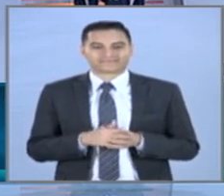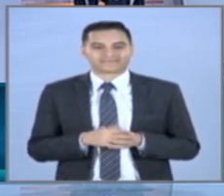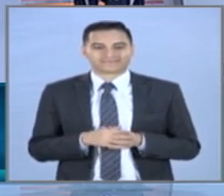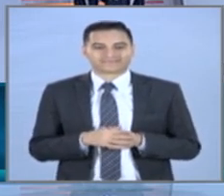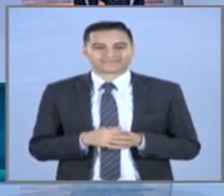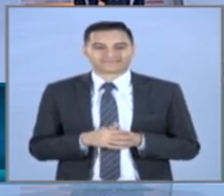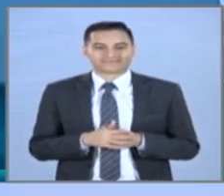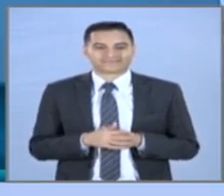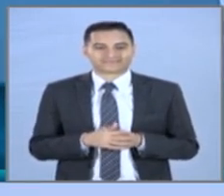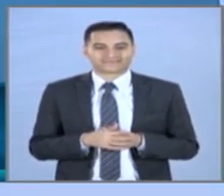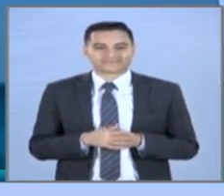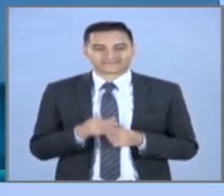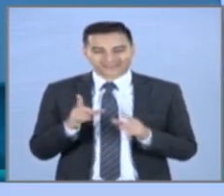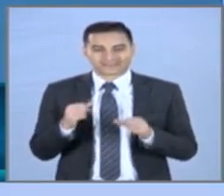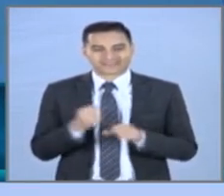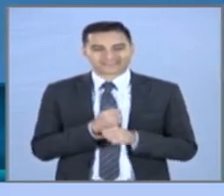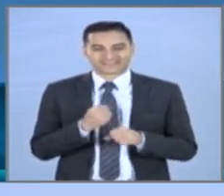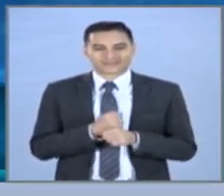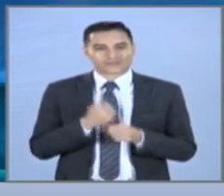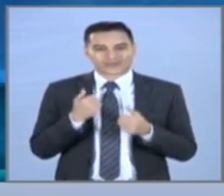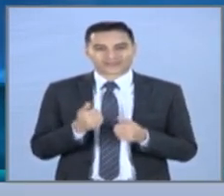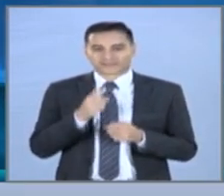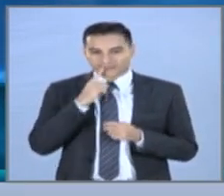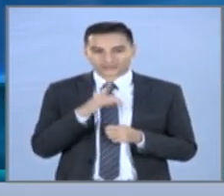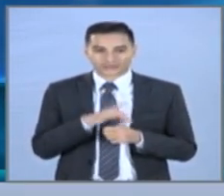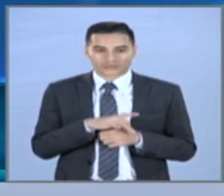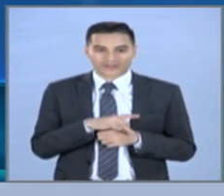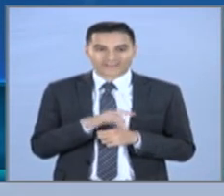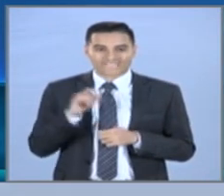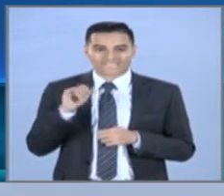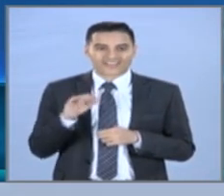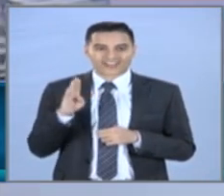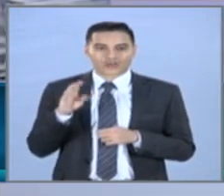عارف، دي برضو ميزه جميله. ولكن دكتور